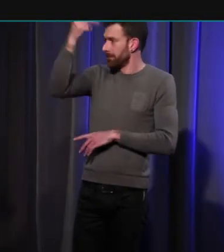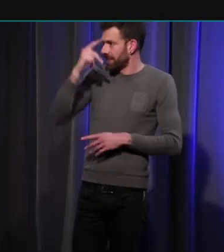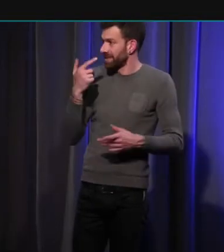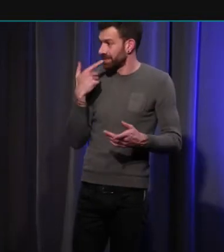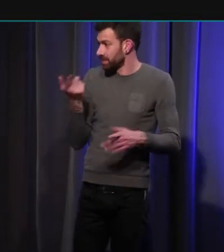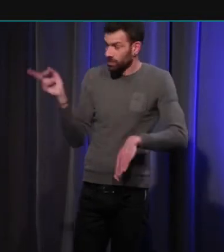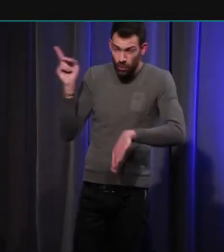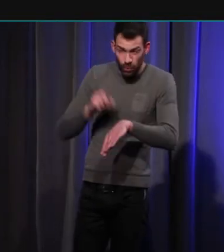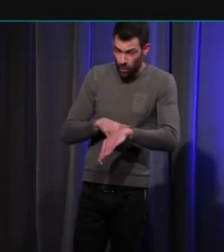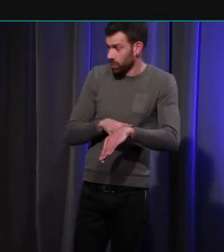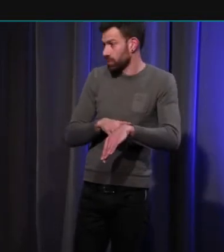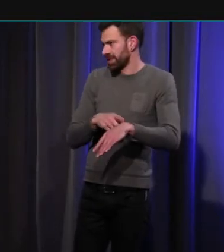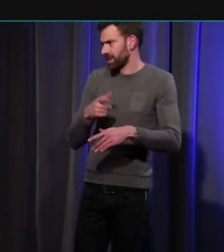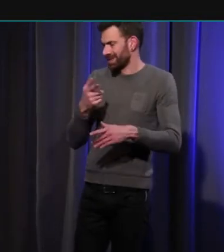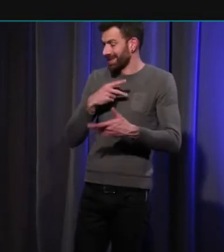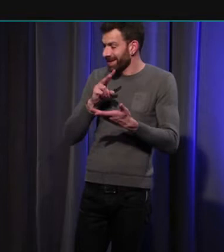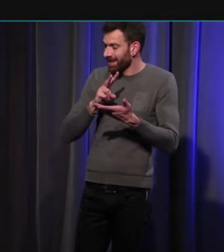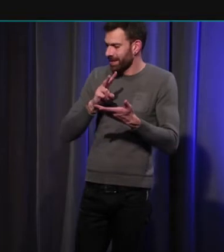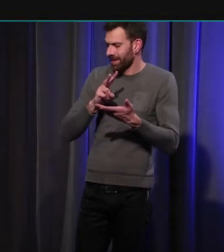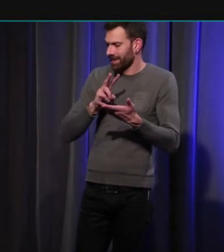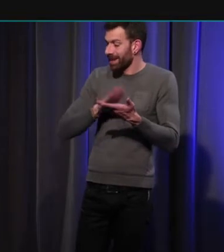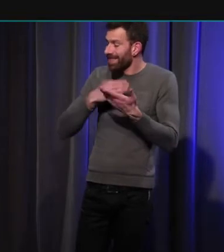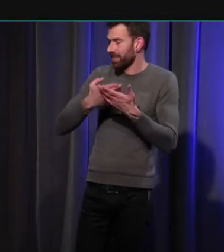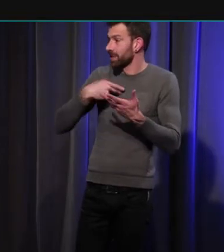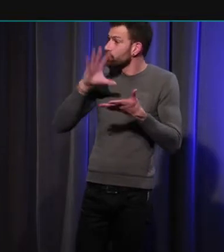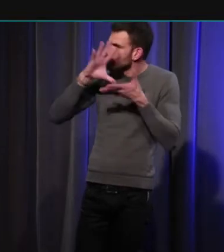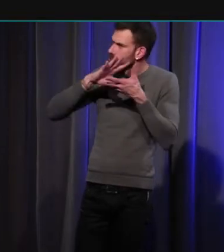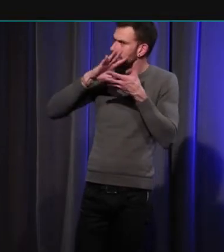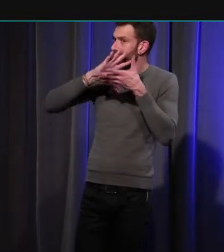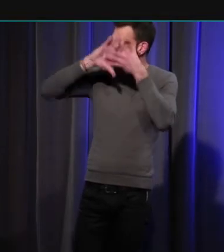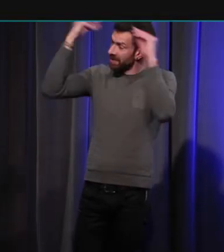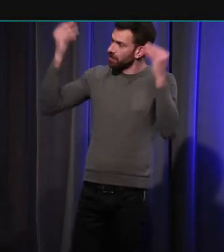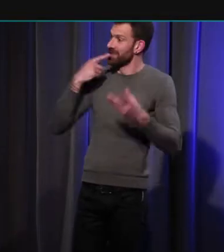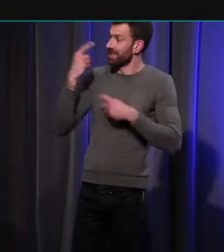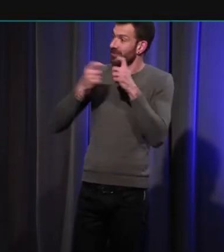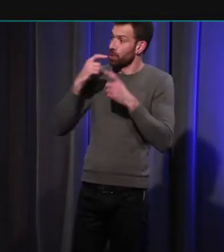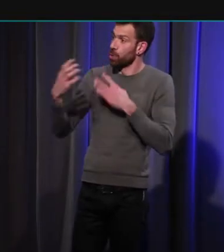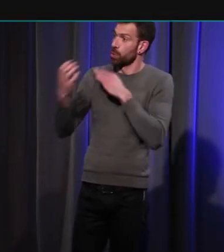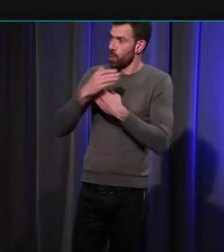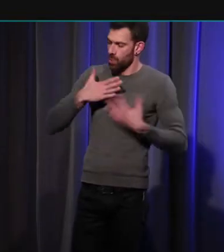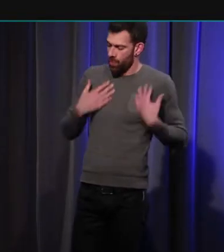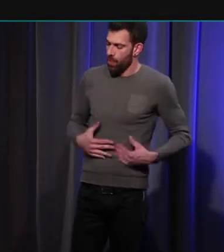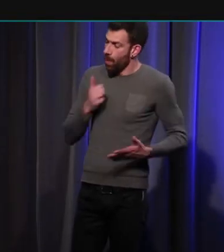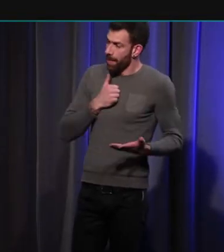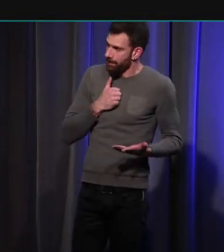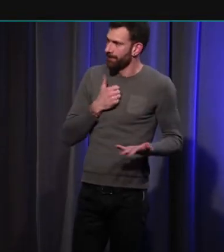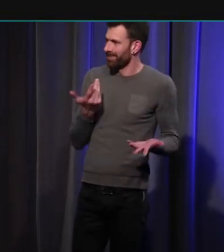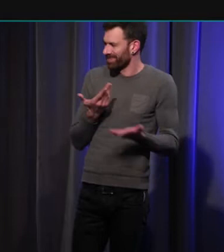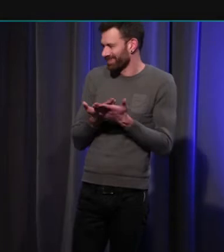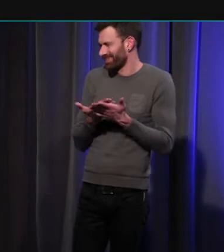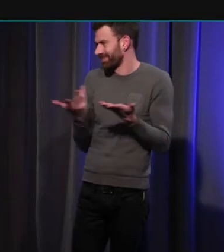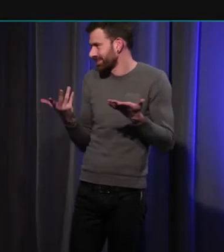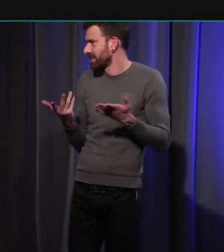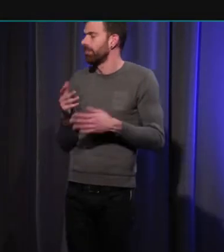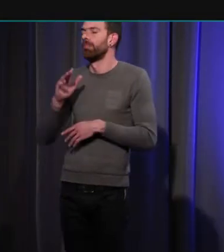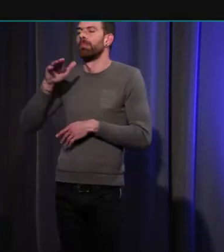origines l'interprétation était spirituelle la violence contre soi même voyez donc là il ya un problème je suis d'accord alors après je vous ai